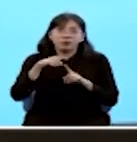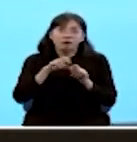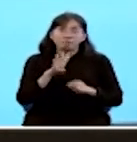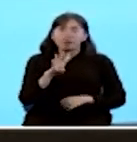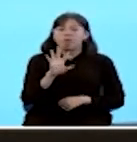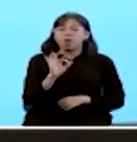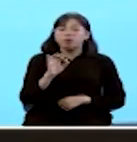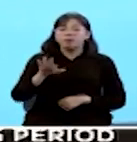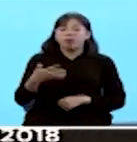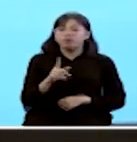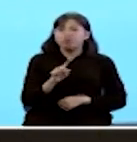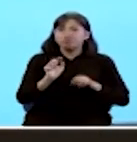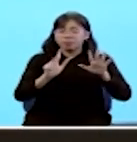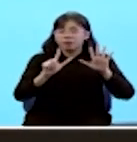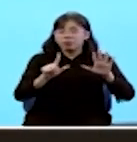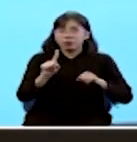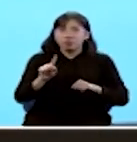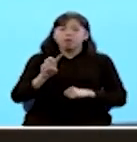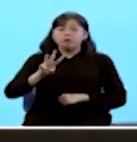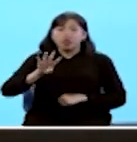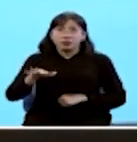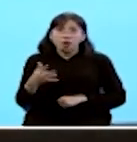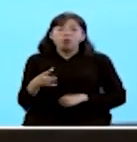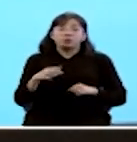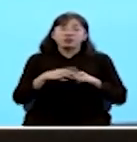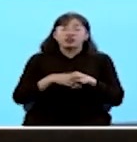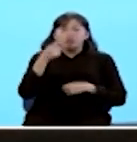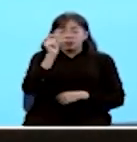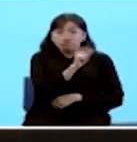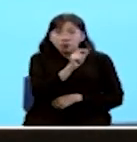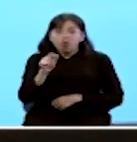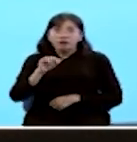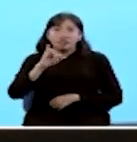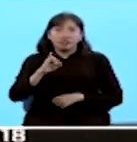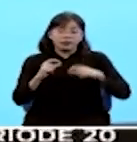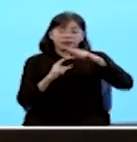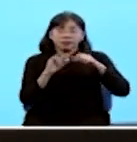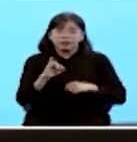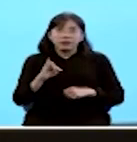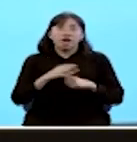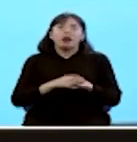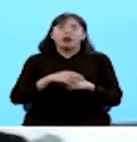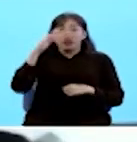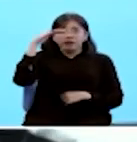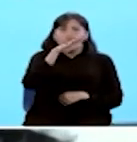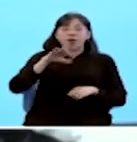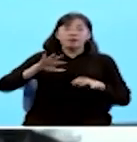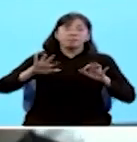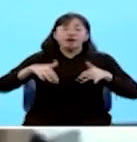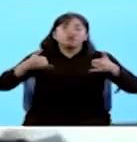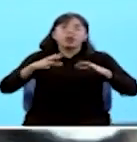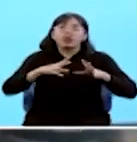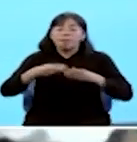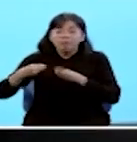Oktober 1971. 3 tahun setelah menyelesaikan studinya di Institut Teknologi Bandung, Ridwan Kamil mendapat beasiswa ke